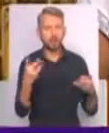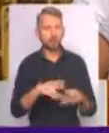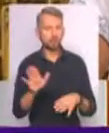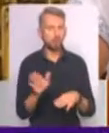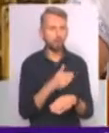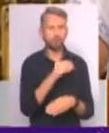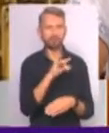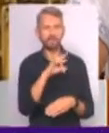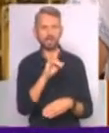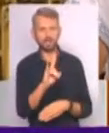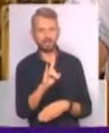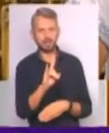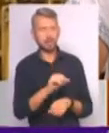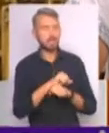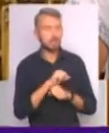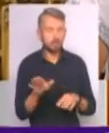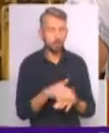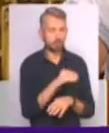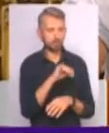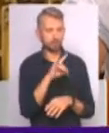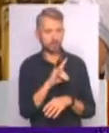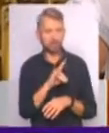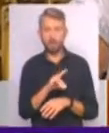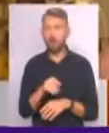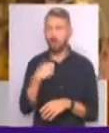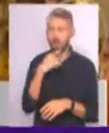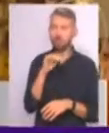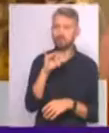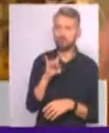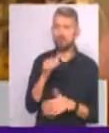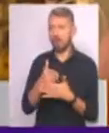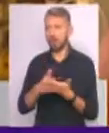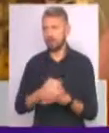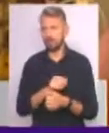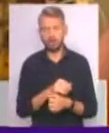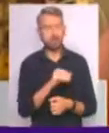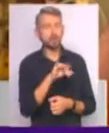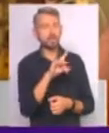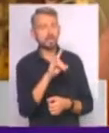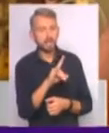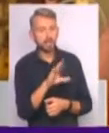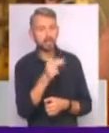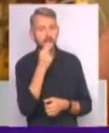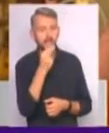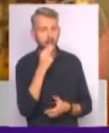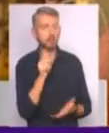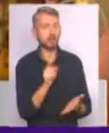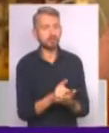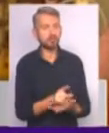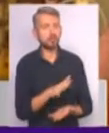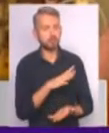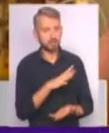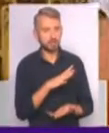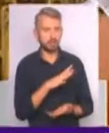жиры. Вот нельзя да, до речі, убирать дуже жиры. Часто кажуть, жири и нельзя хлібні убирать їсти. Жиры. Жиры в питании должны быть